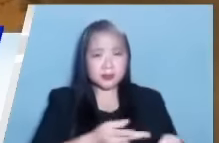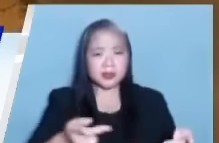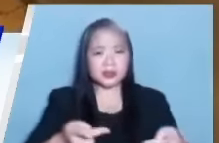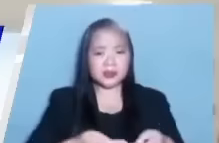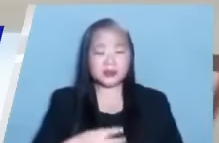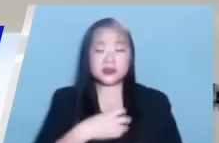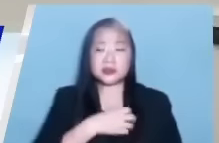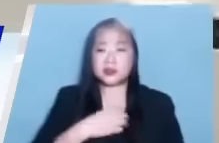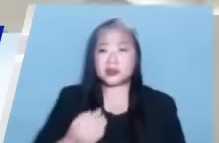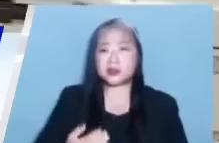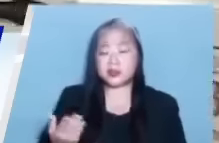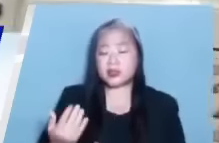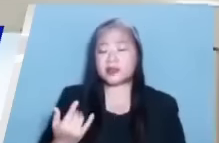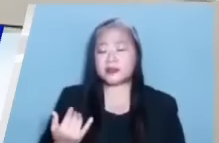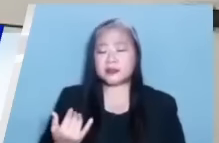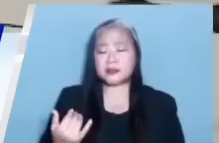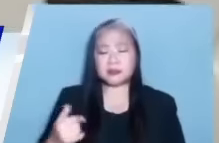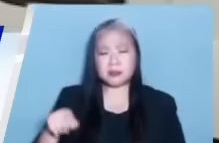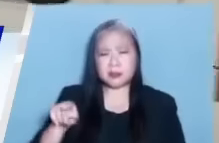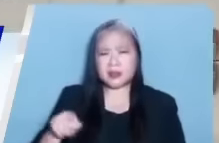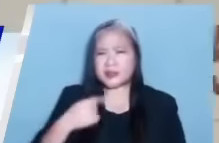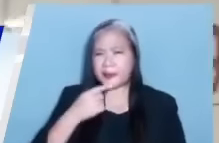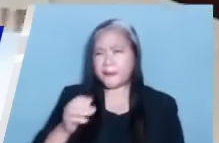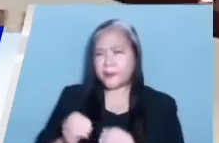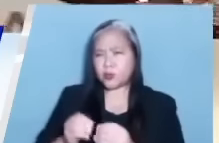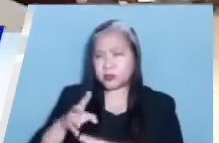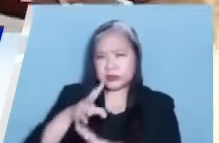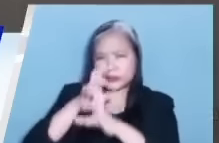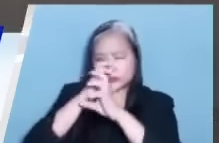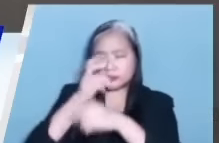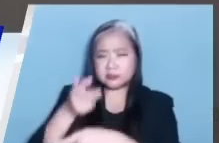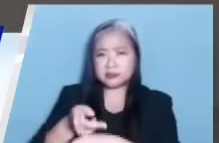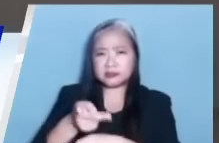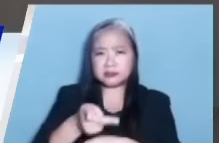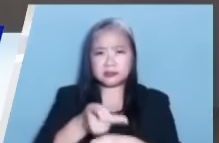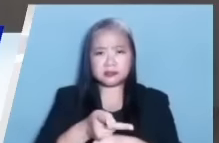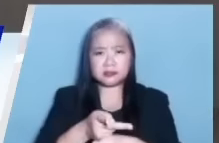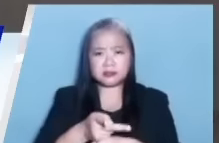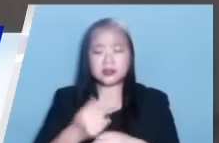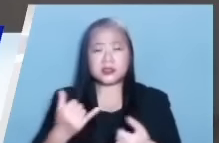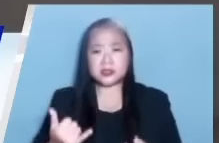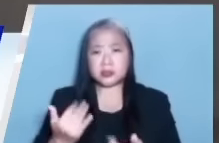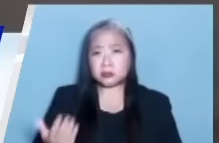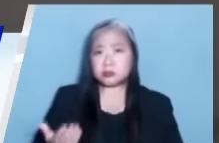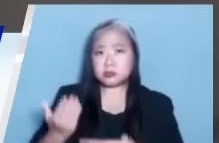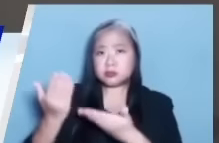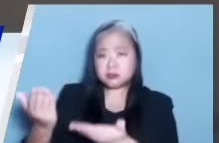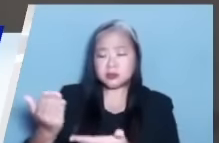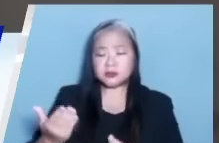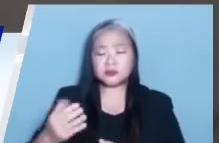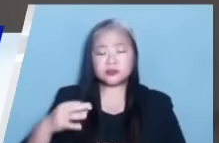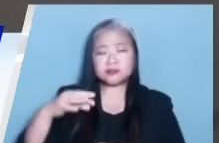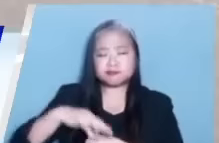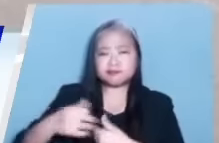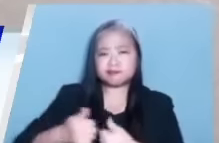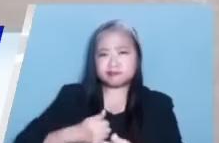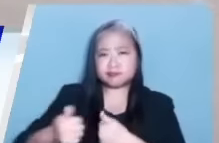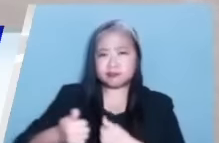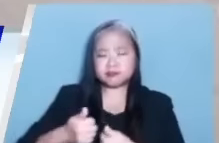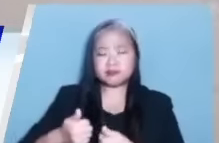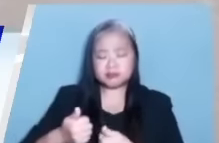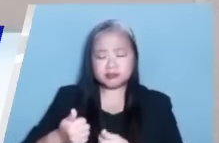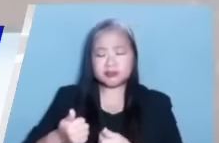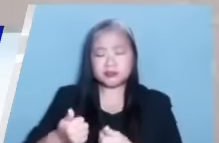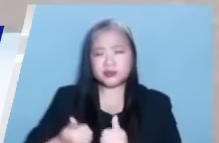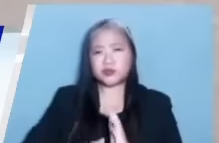Marpil na mas higpitan pa ang pagbabantay sa pagtatapos ng paghahain ng mga certificates of candidacy. Mas tututok daw sila sa